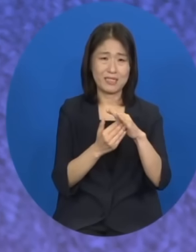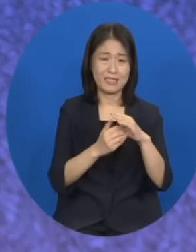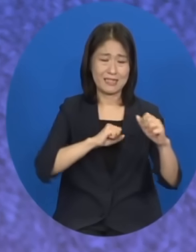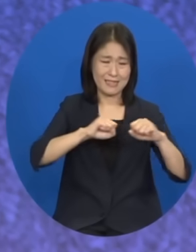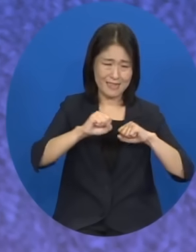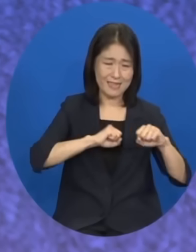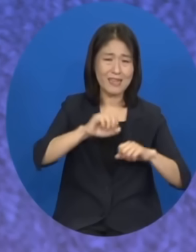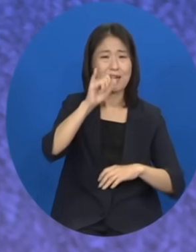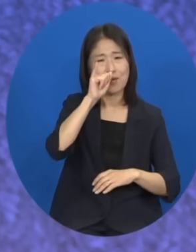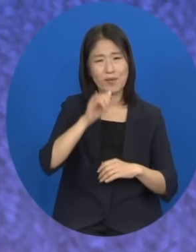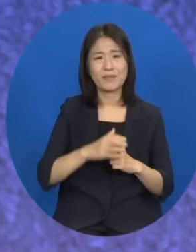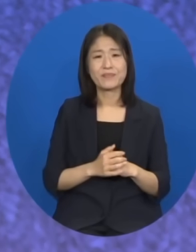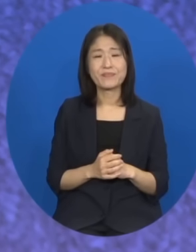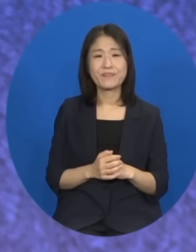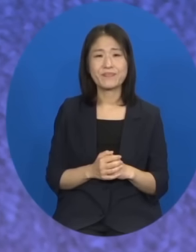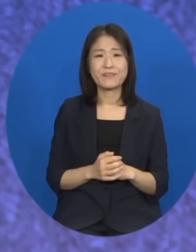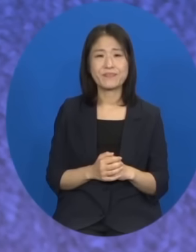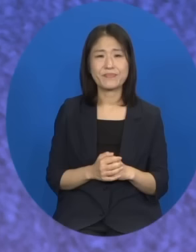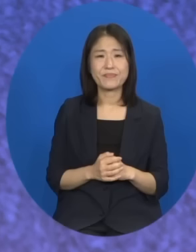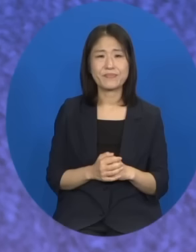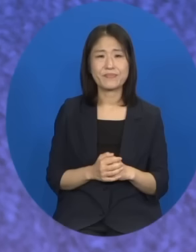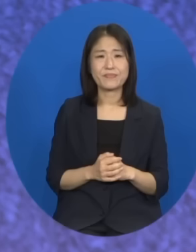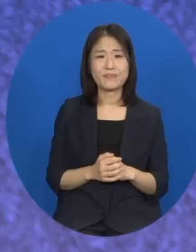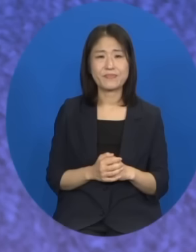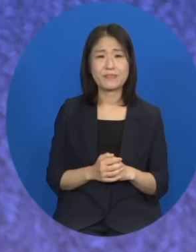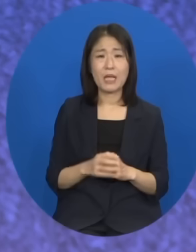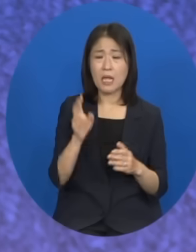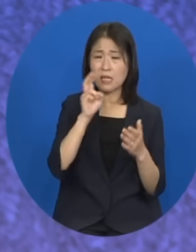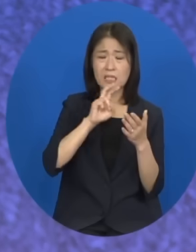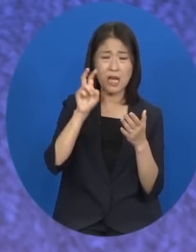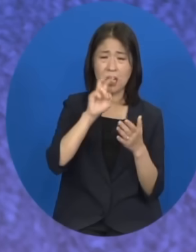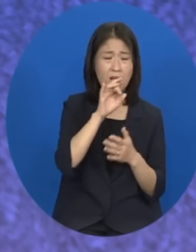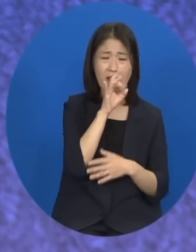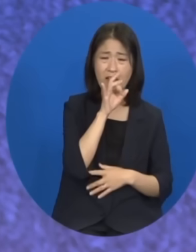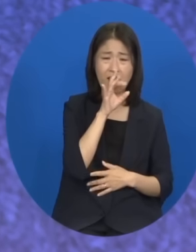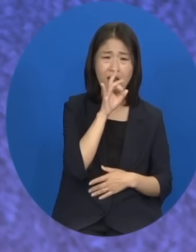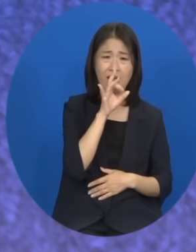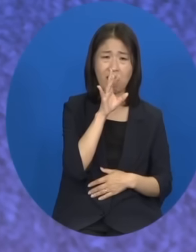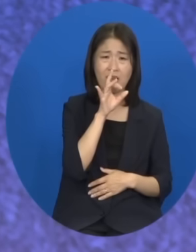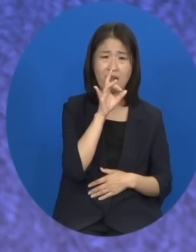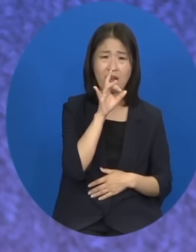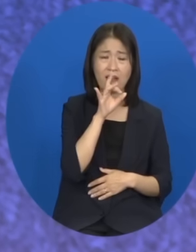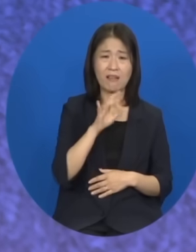하시는 거예요. 도무지 찬송도 안 나오는 사람